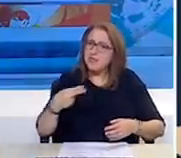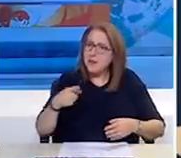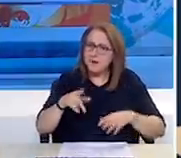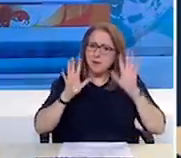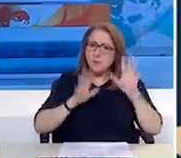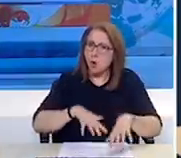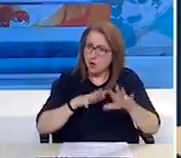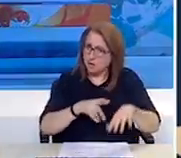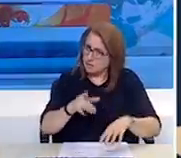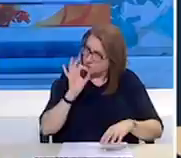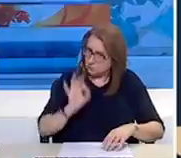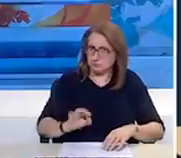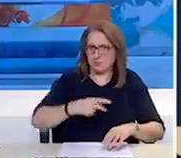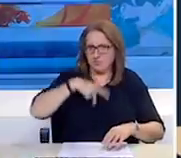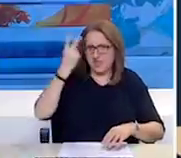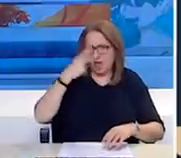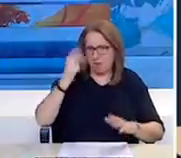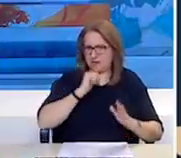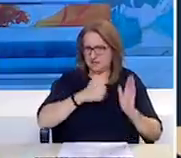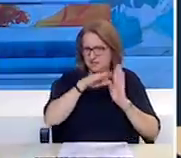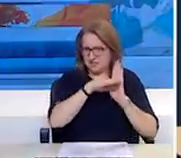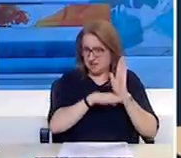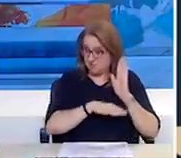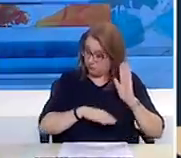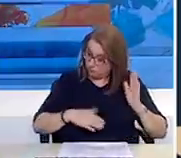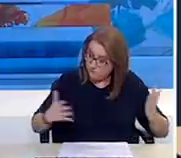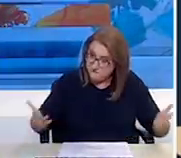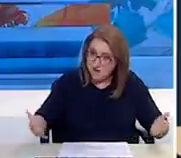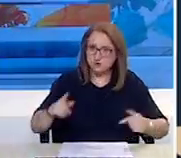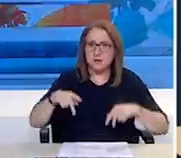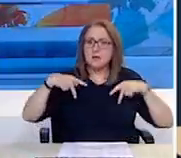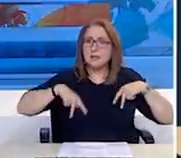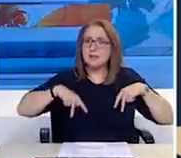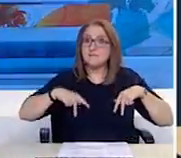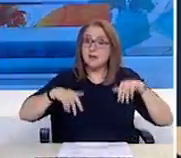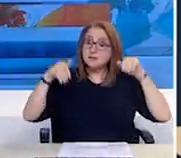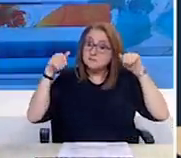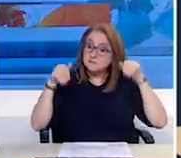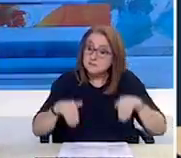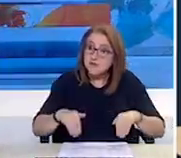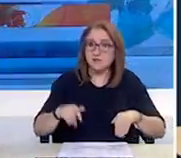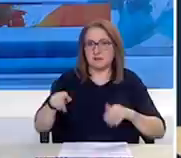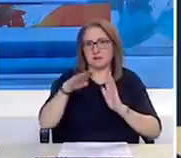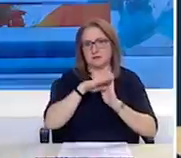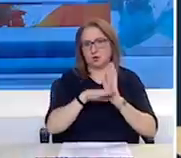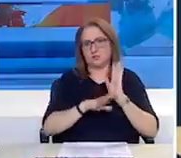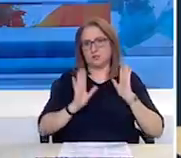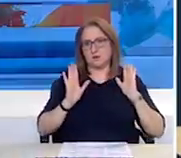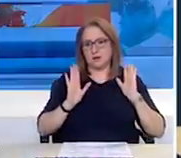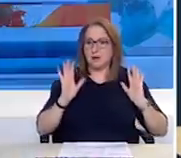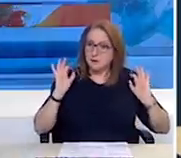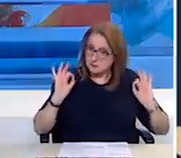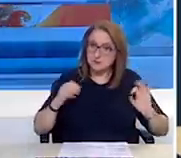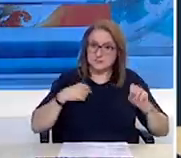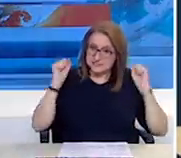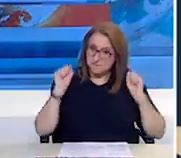συνταγματικά κατοχυρωμένο και η κυβέρνηση, όπως έχει δείξει, σέβεται απολύτως το Σύνταγμα και στις πιο δύσκολες συνθήκες. Πρέπει να σημειώσω ότι είναι